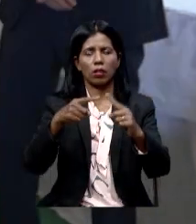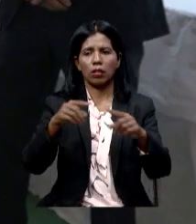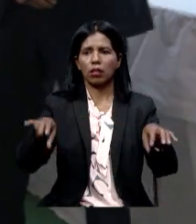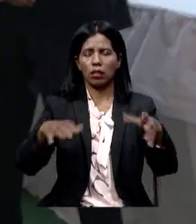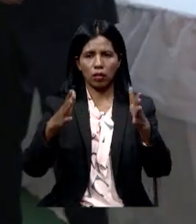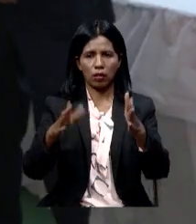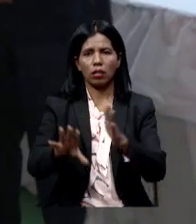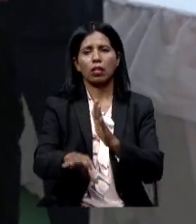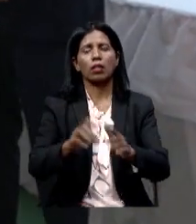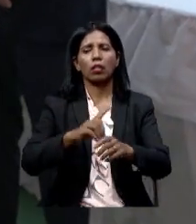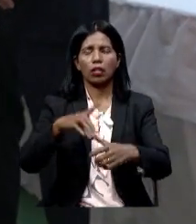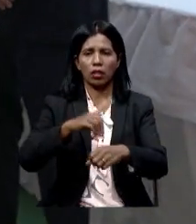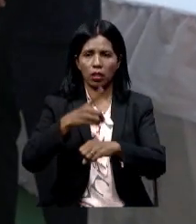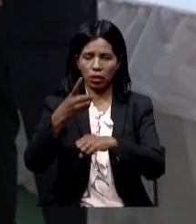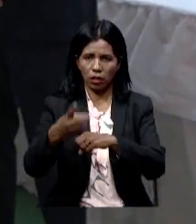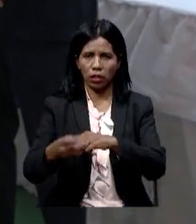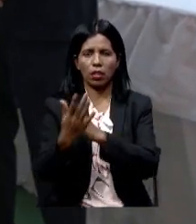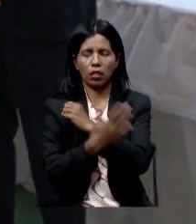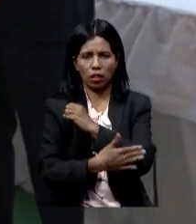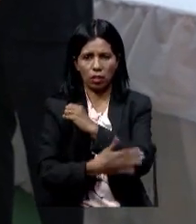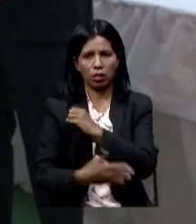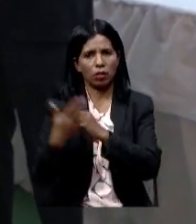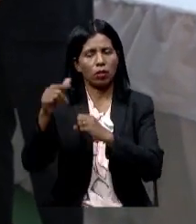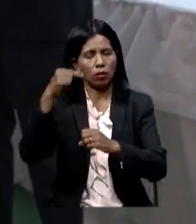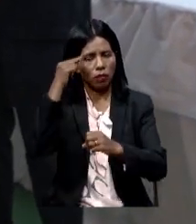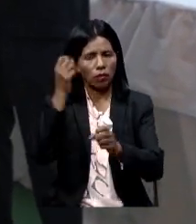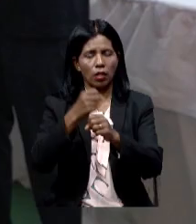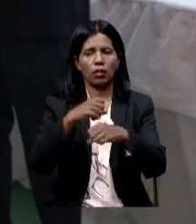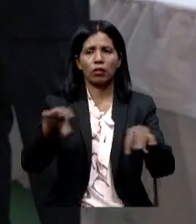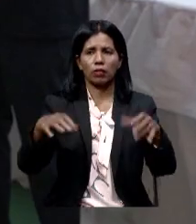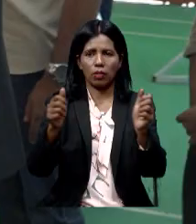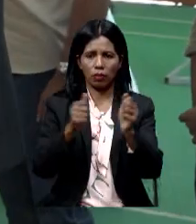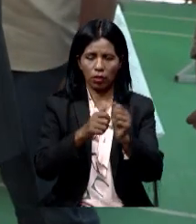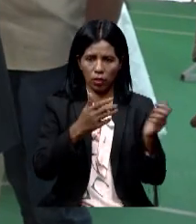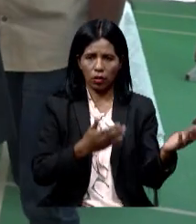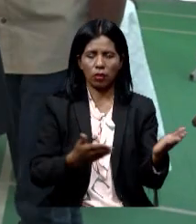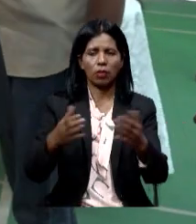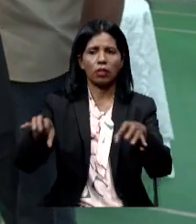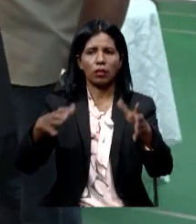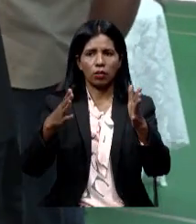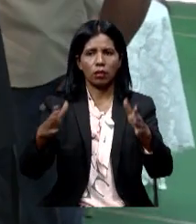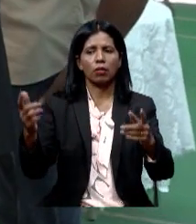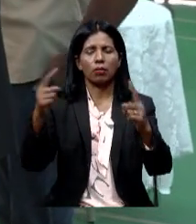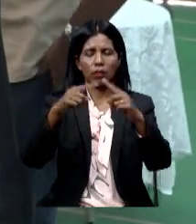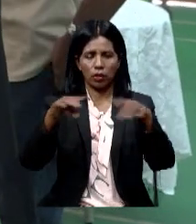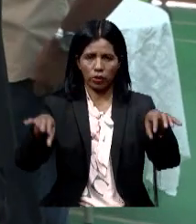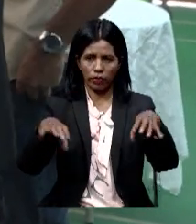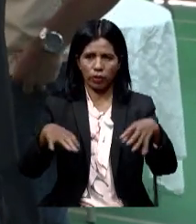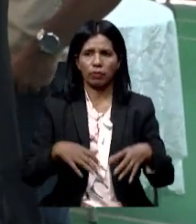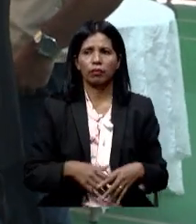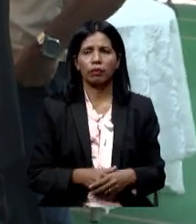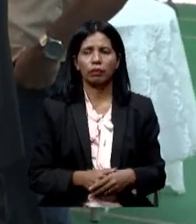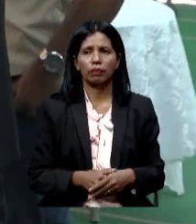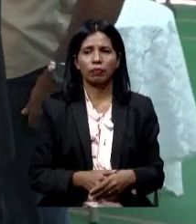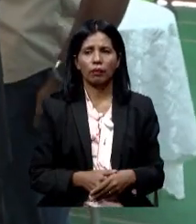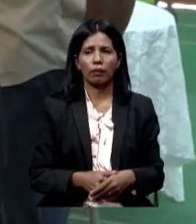sira hetan desastre ruma ia nasaun hirak nebe governo halo acordo hodi haruka trabalhador sira ba servisu. Sound rua